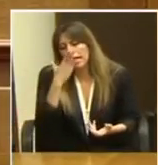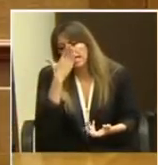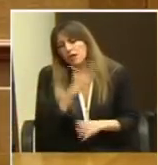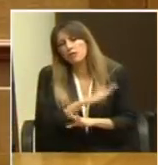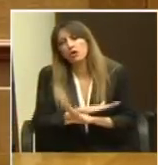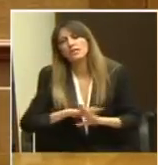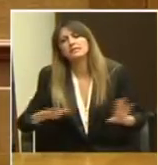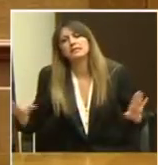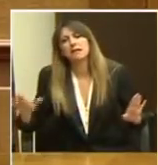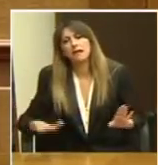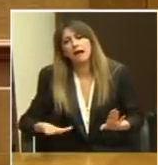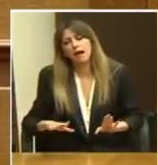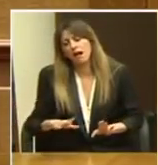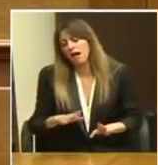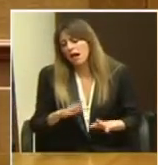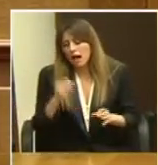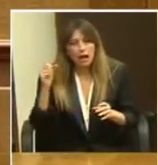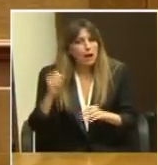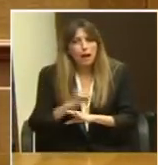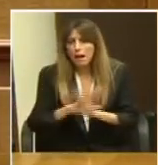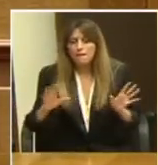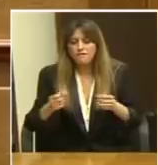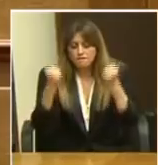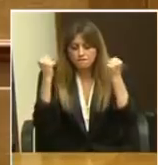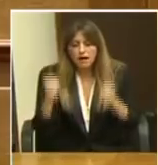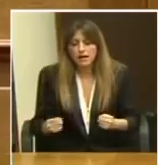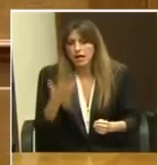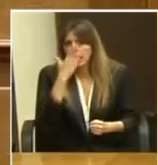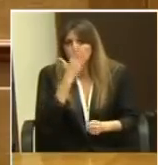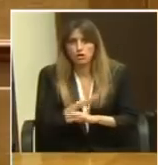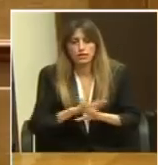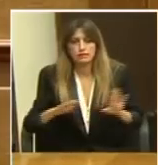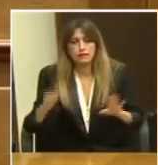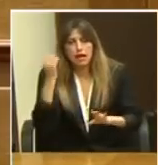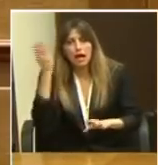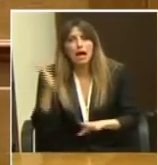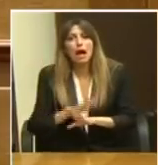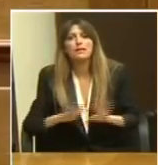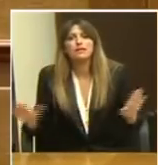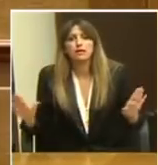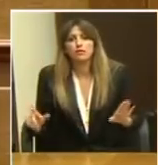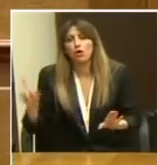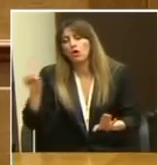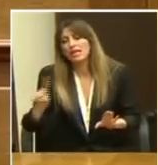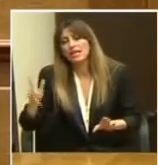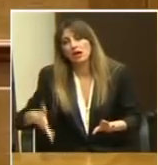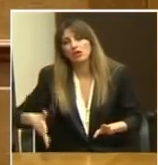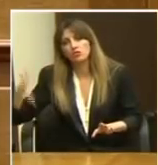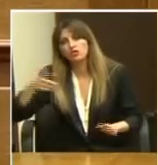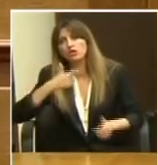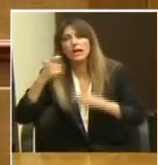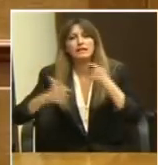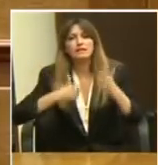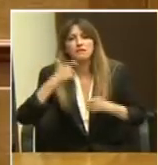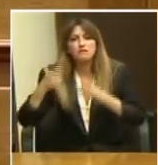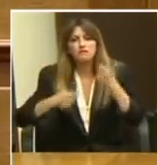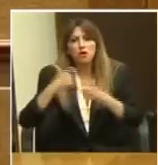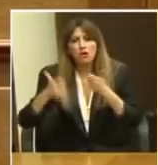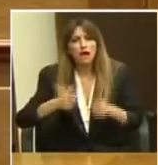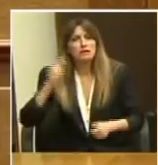αμοραλισμός δεν έχει όρια, κύριε Μητσοτάκη. Μιλάει για εθνική υποχώρηση και προδοσία. Ένα κόμμα που ξεπούλησε το εθνικό θέμα